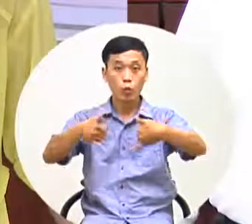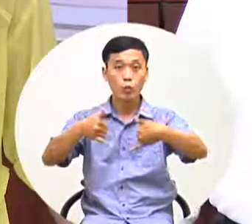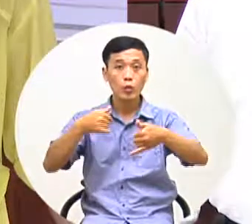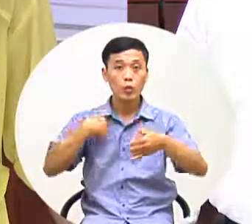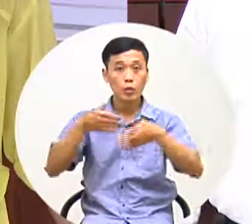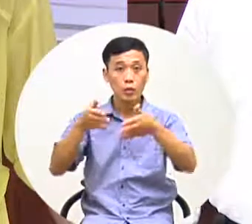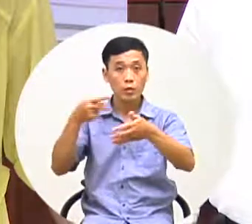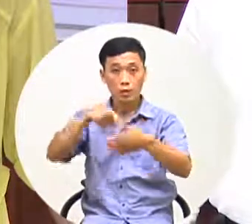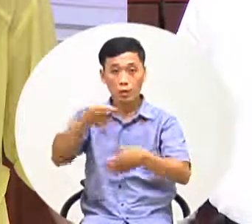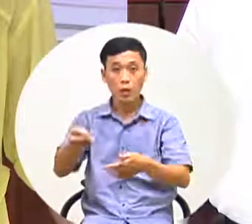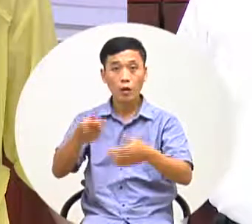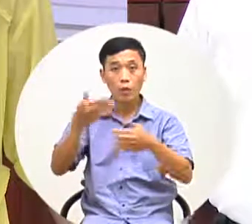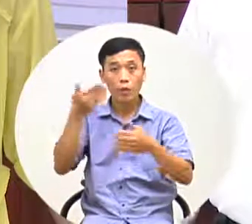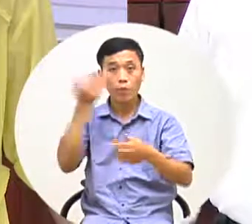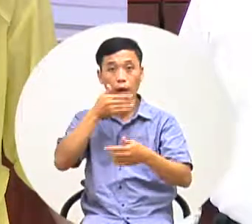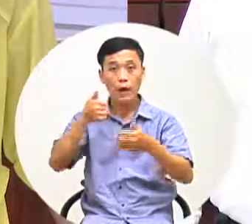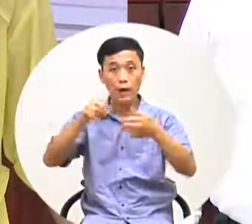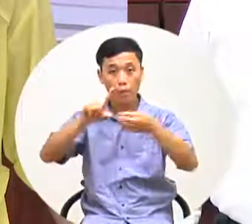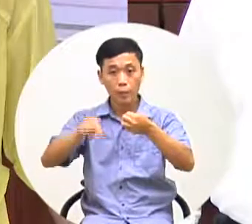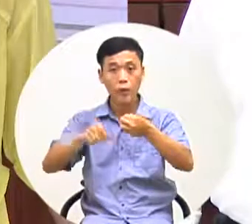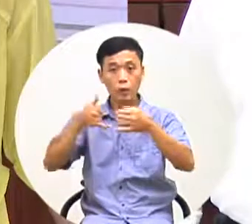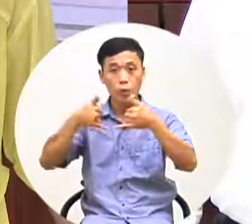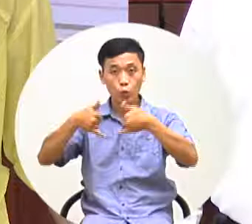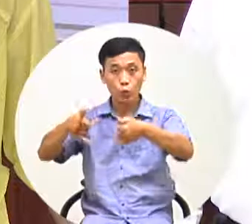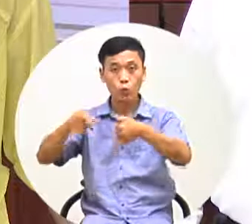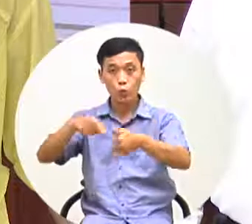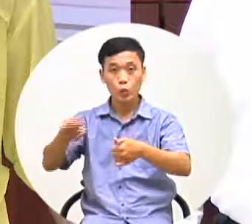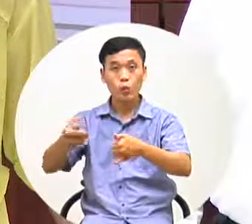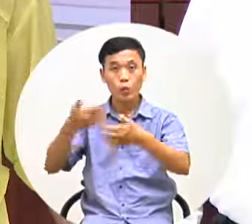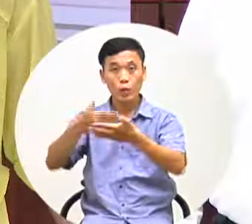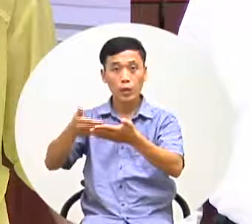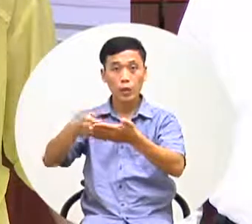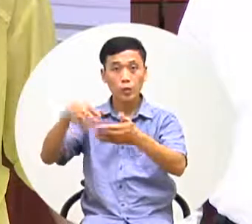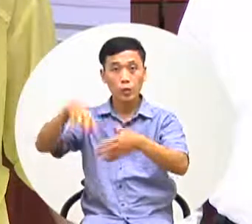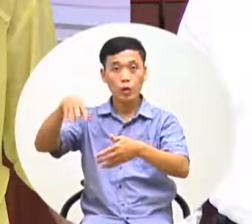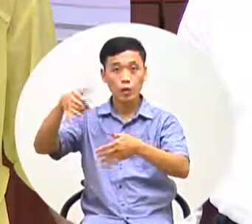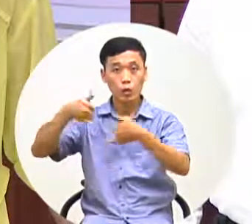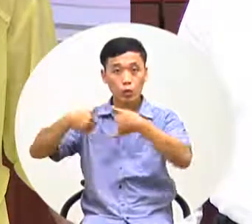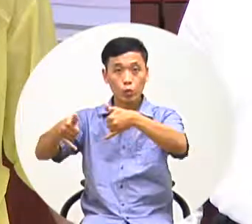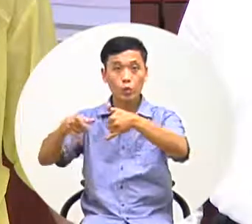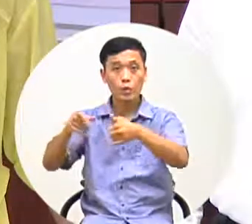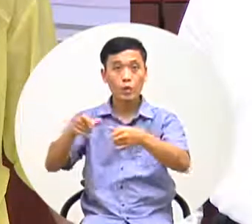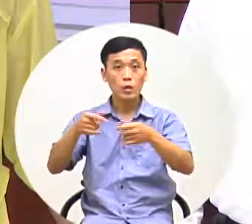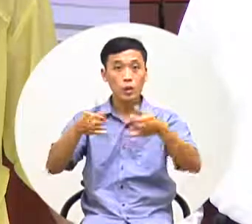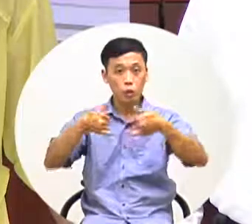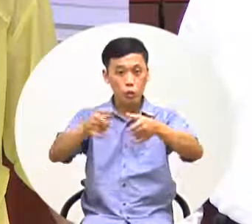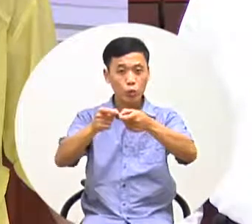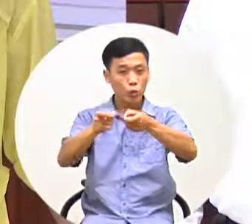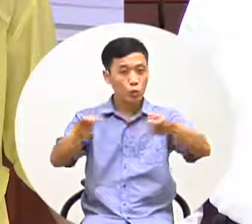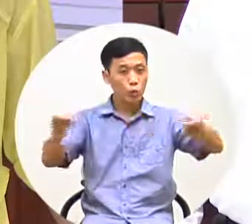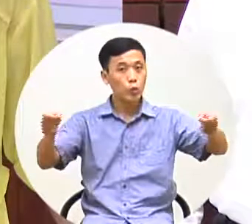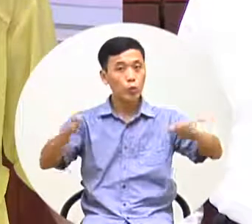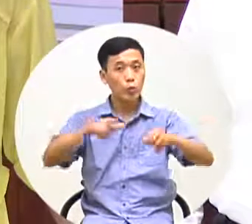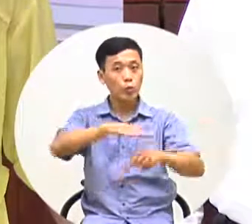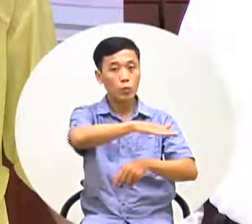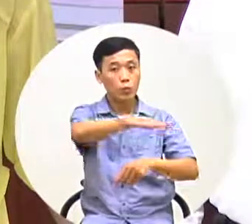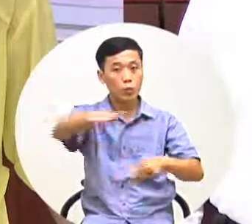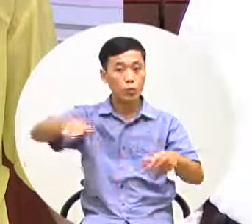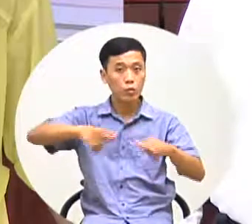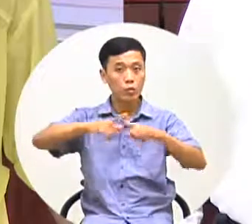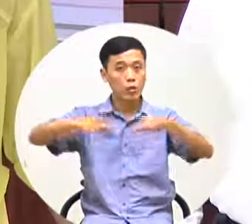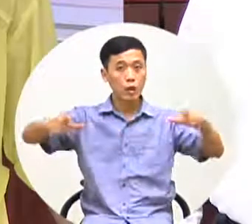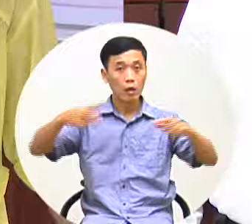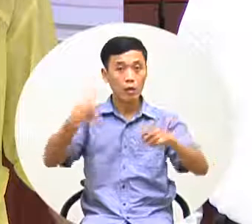路，啊，这个路段有较长，面积啊有较大啦，吼，啊，另外在九如四路的部